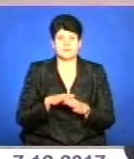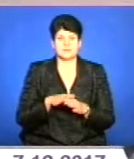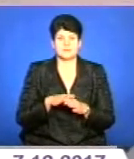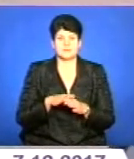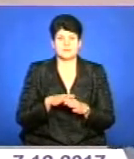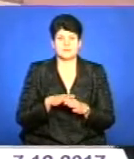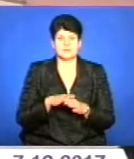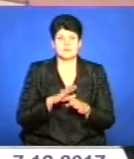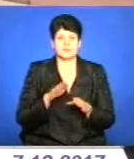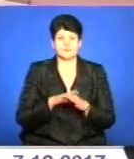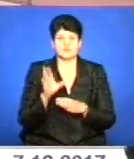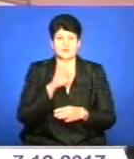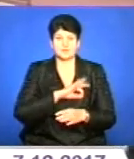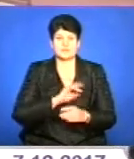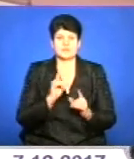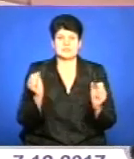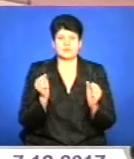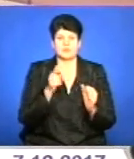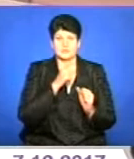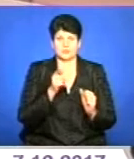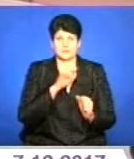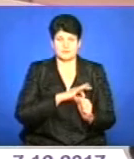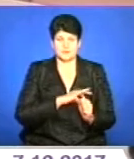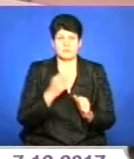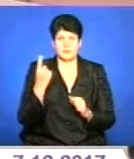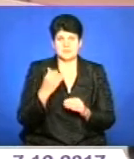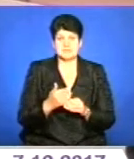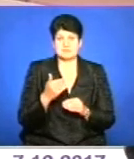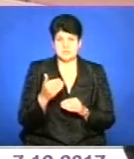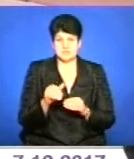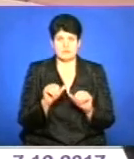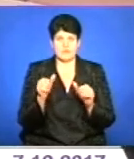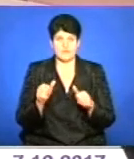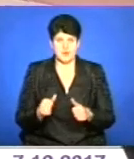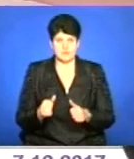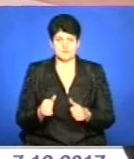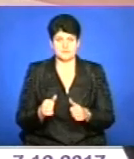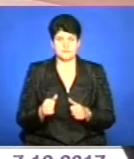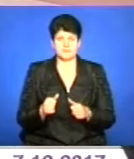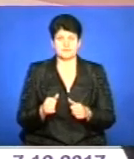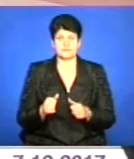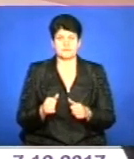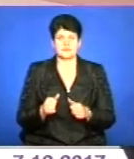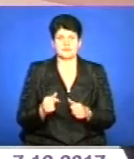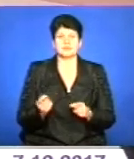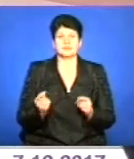на зимовий період. По-перше, що з запізненням оформляють, і так як